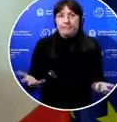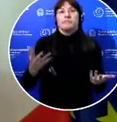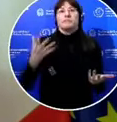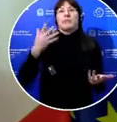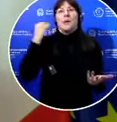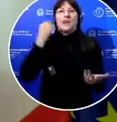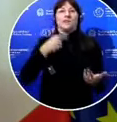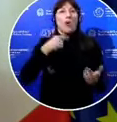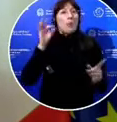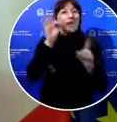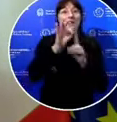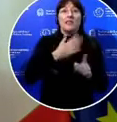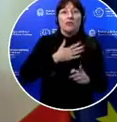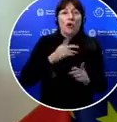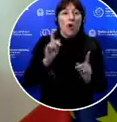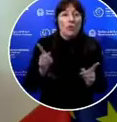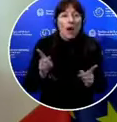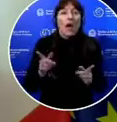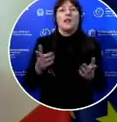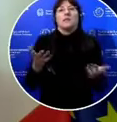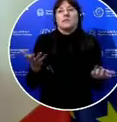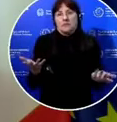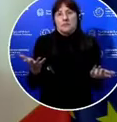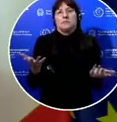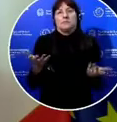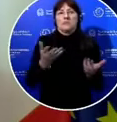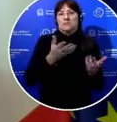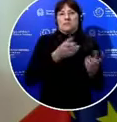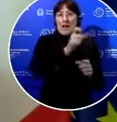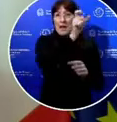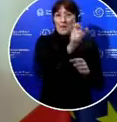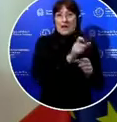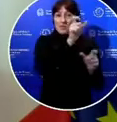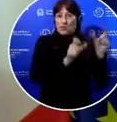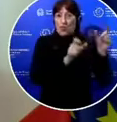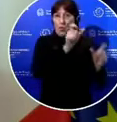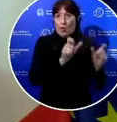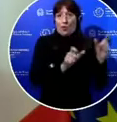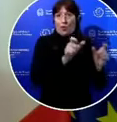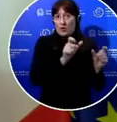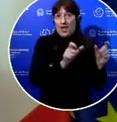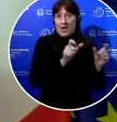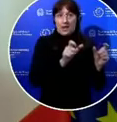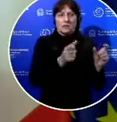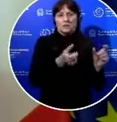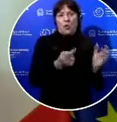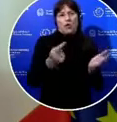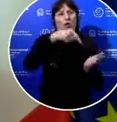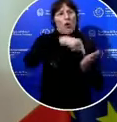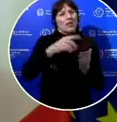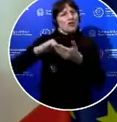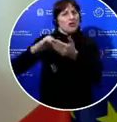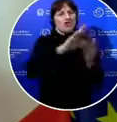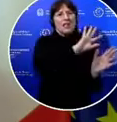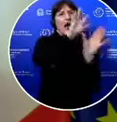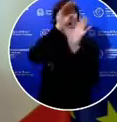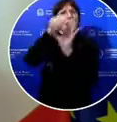nostro obiettivo deve essere quello di un pieno reinserimento delle persone nella società. È un